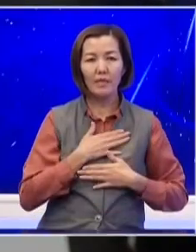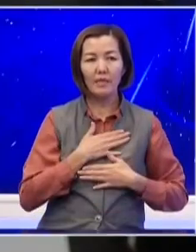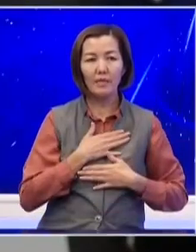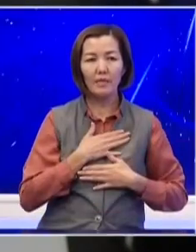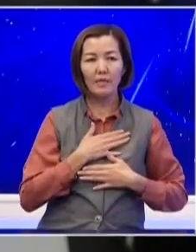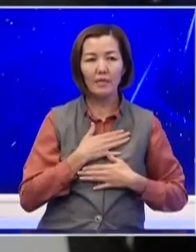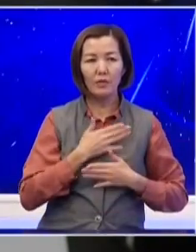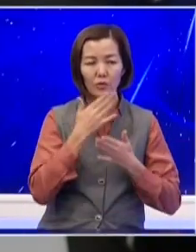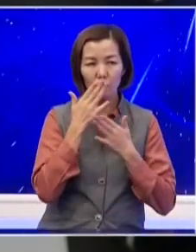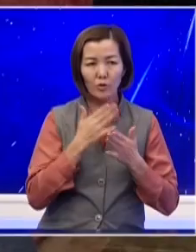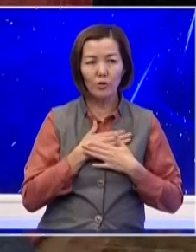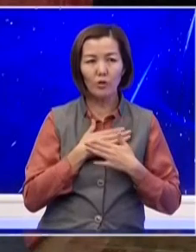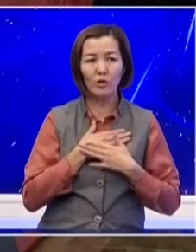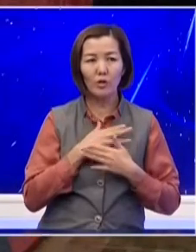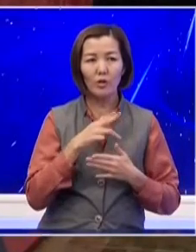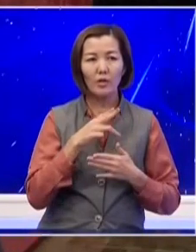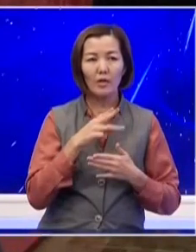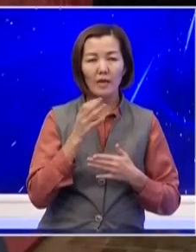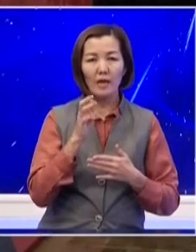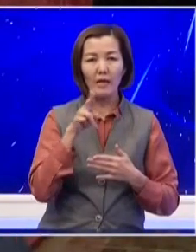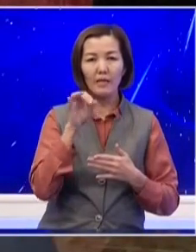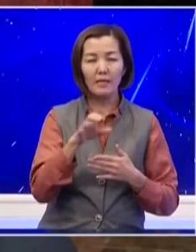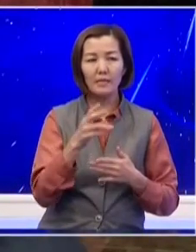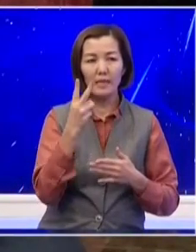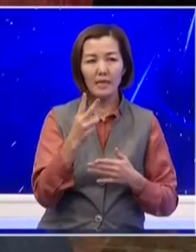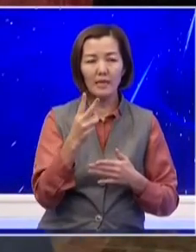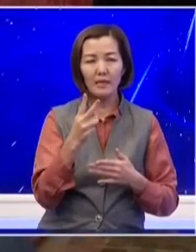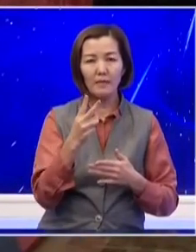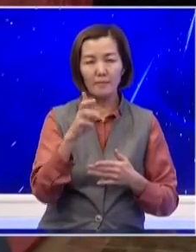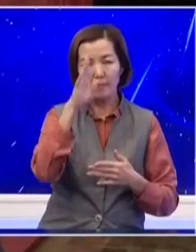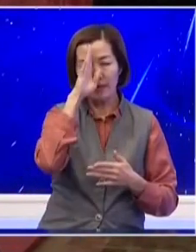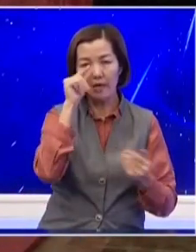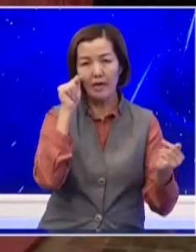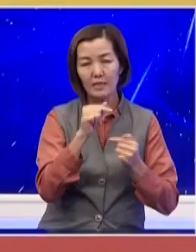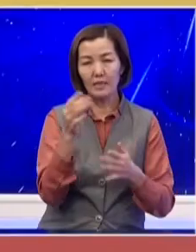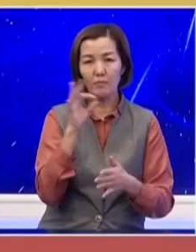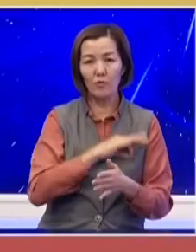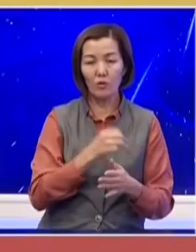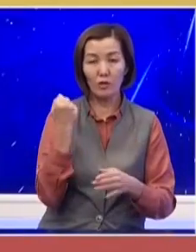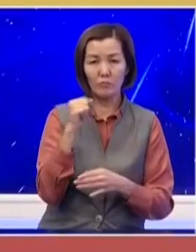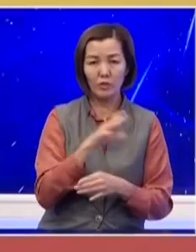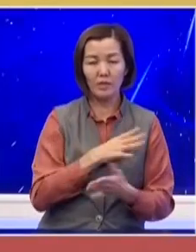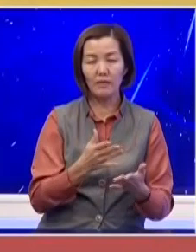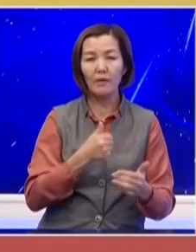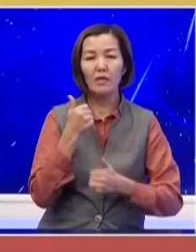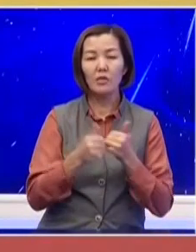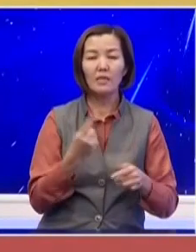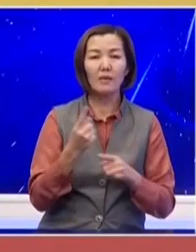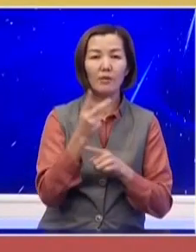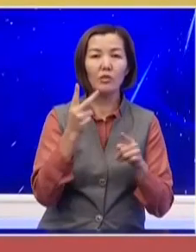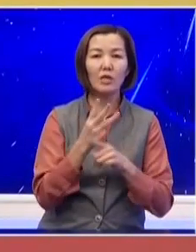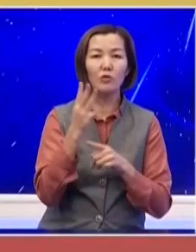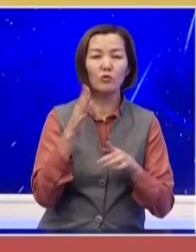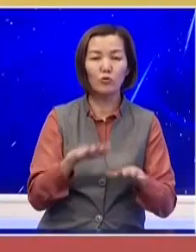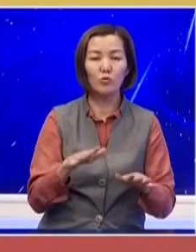әдісім подхват. Бұл бірені мен 2 балаға қолдандым және жеңдім. Бұл жарыста 1-ші, 2-ші, 3-ші